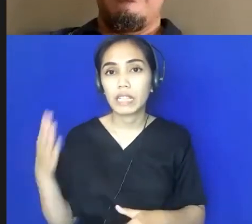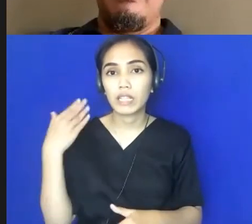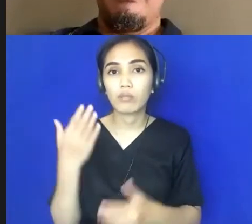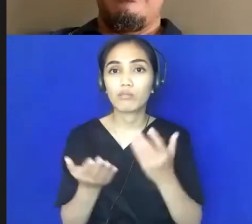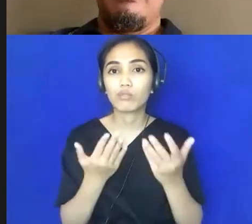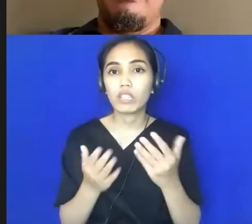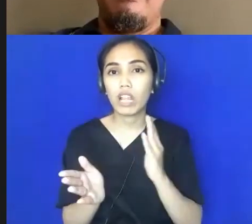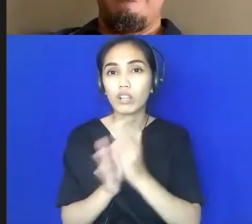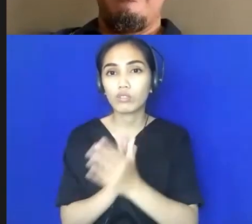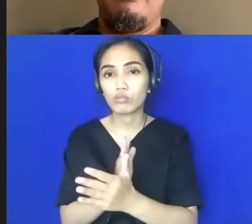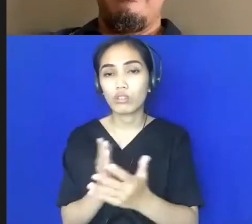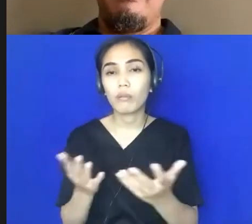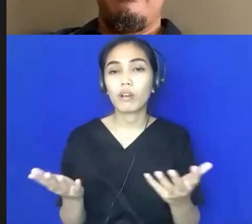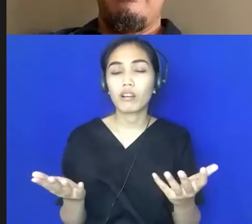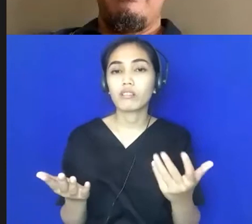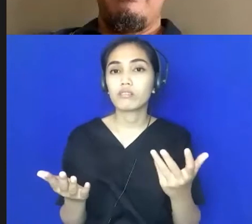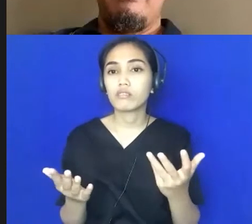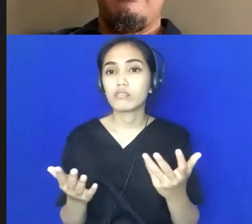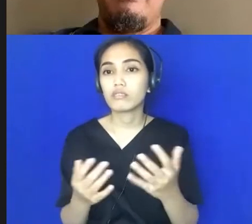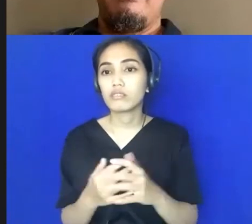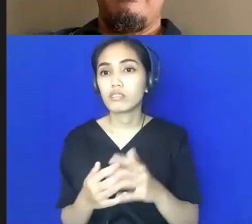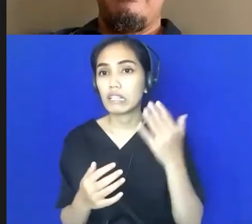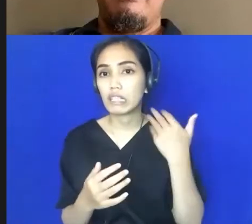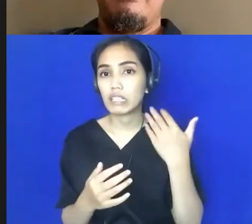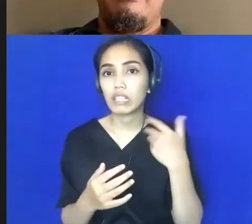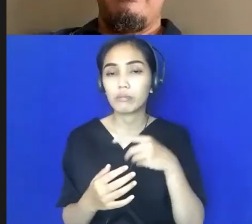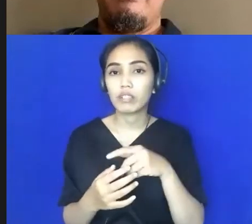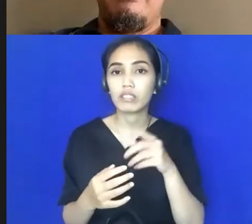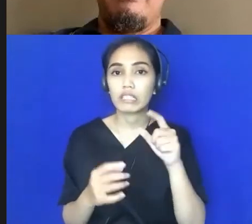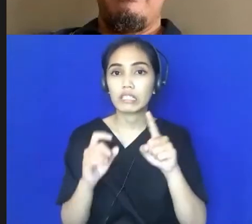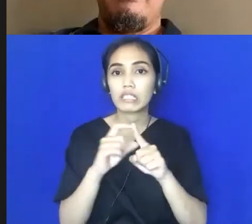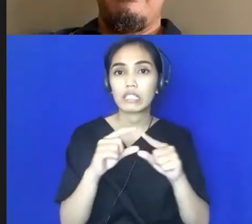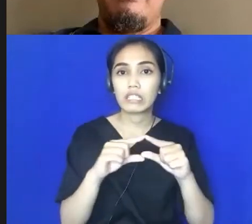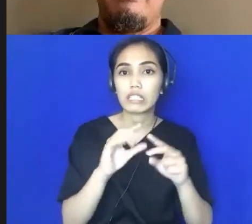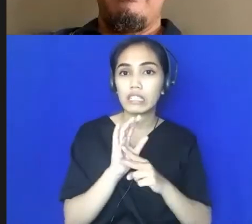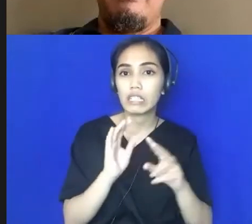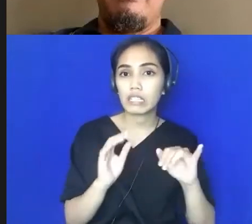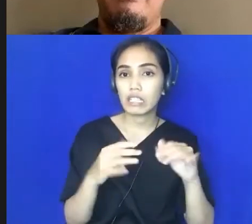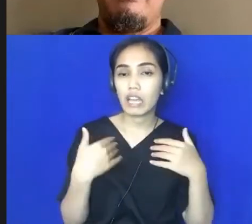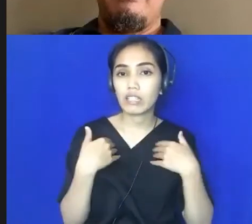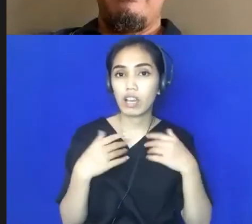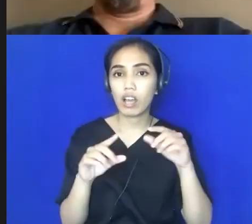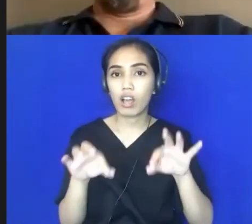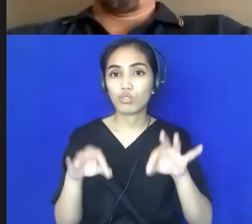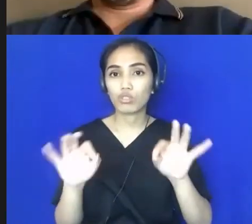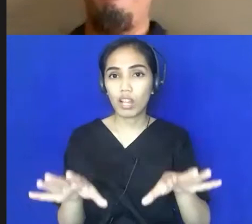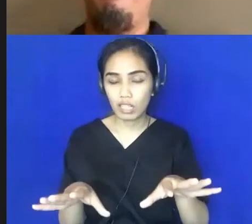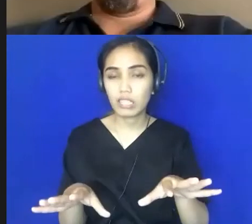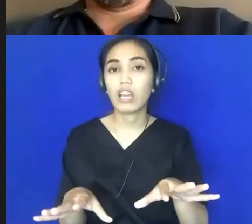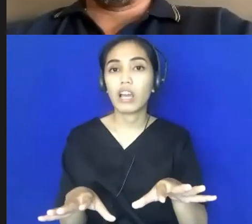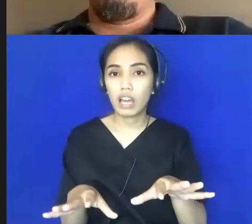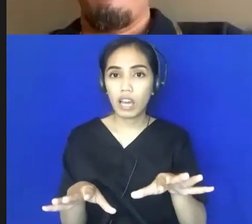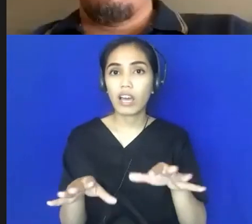saya langsung sampaikan aja ya. Tadi Ibu Dani mungkin sempat dengar ya, karena kebetulan ada dari Australian Embassy juga, Ibu Pru, Ibu Dani, tadi